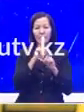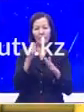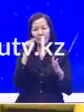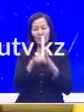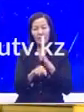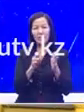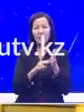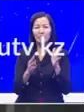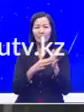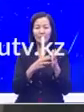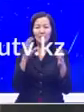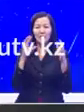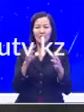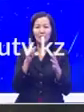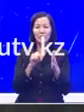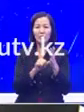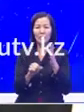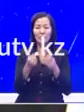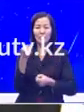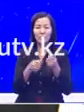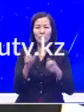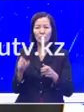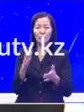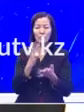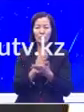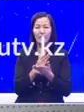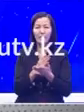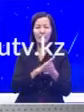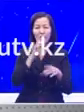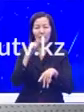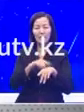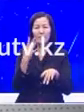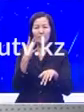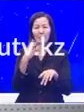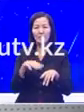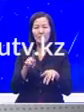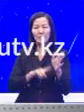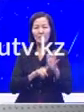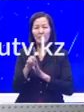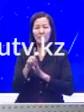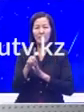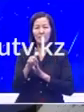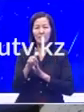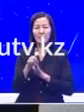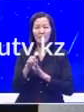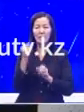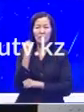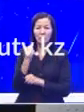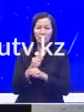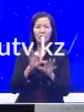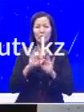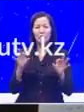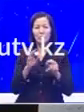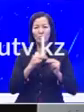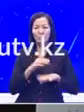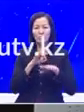қарамағында 78 автобус, 160 жүргізуші бар. Жұмыс уақыты таңғы 5:40-та басталады. Мамандар жұмысшылар арасында түсіндіру жұмыстарын